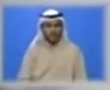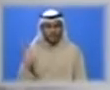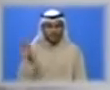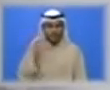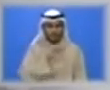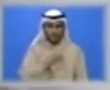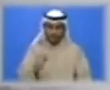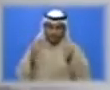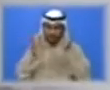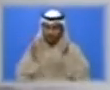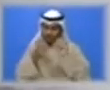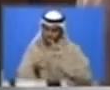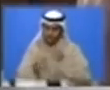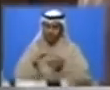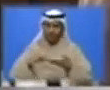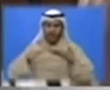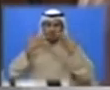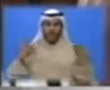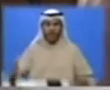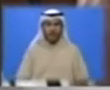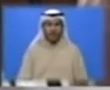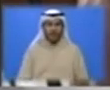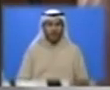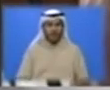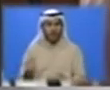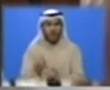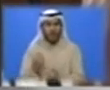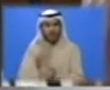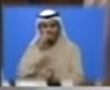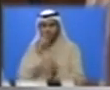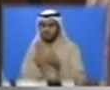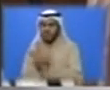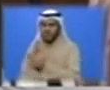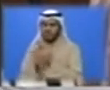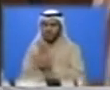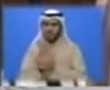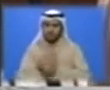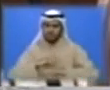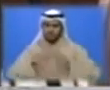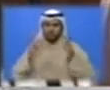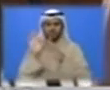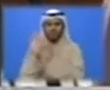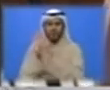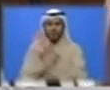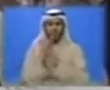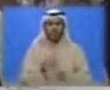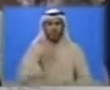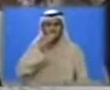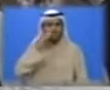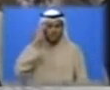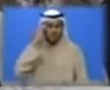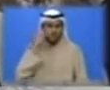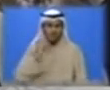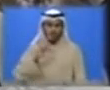التي تعترض عملها للخروج بوثيقة تمثل الأساس المرجعية للمرأة المسلمة في